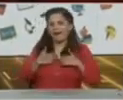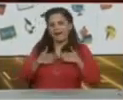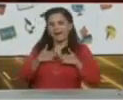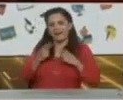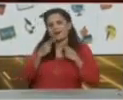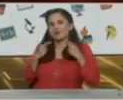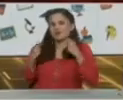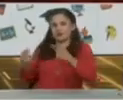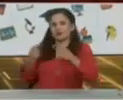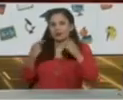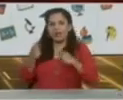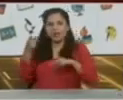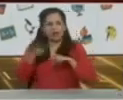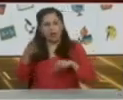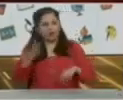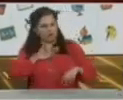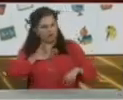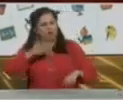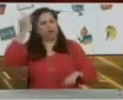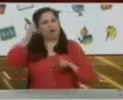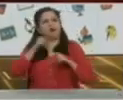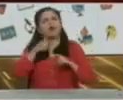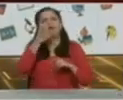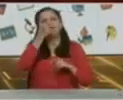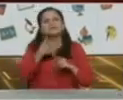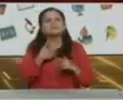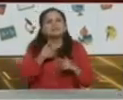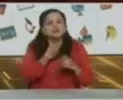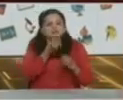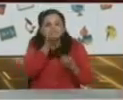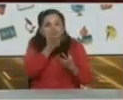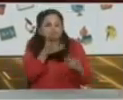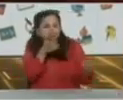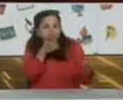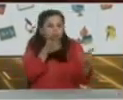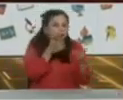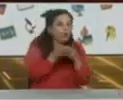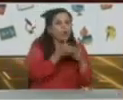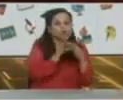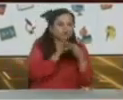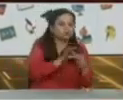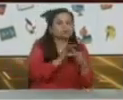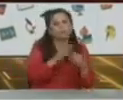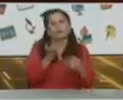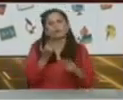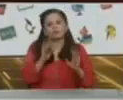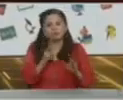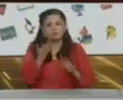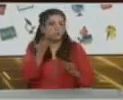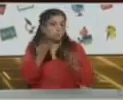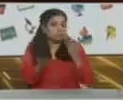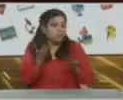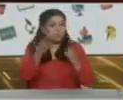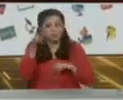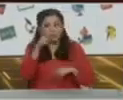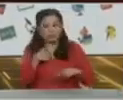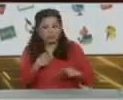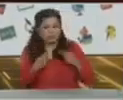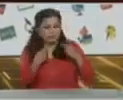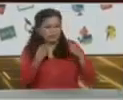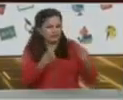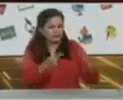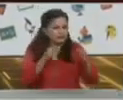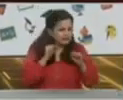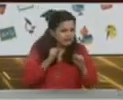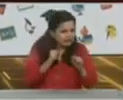देखिएगा जनरेशन गैप कैसे खत्म हो जाती है। और शायद जो बात आप कहना चाह रहे